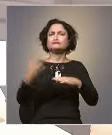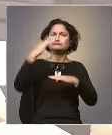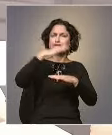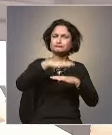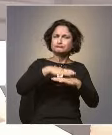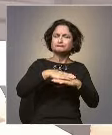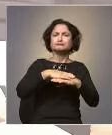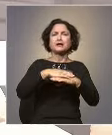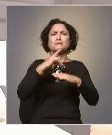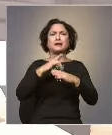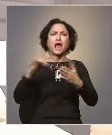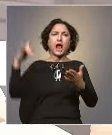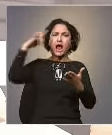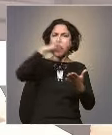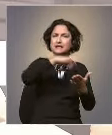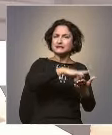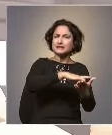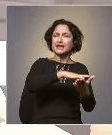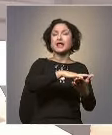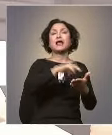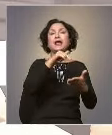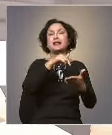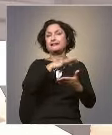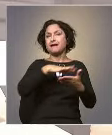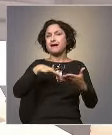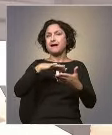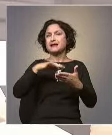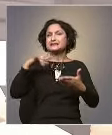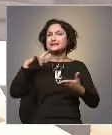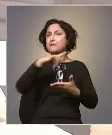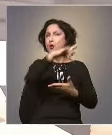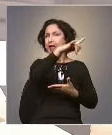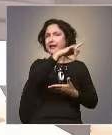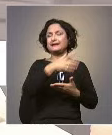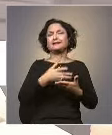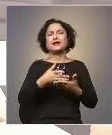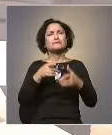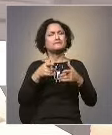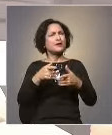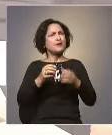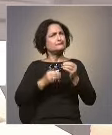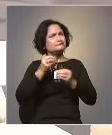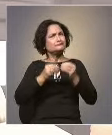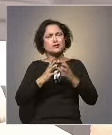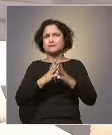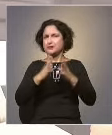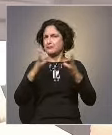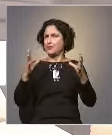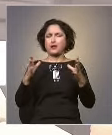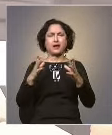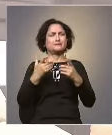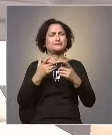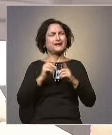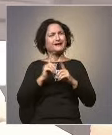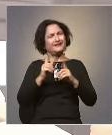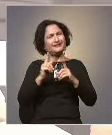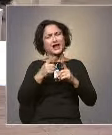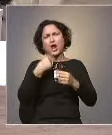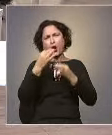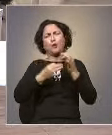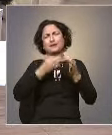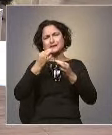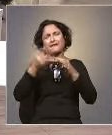сериозни проблеми по-нататък вече при, нали, самия курс на летение на самолетите. Много сериозен проблем. Да не навлизам в подробностите, тъй като е...